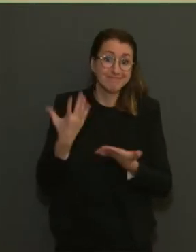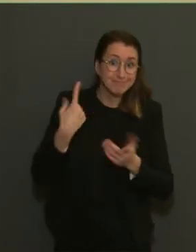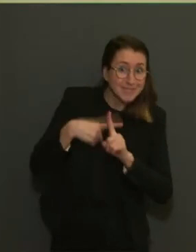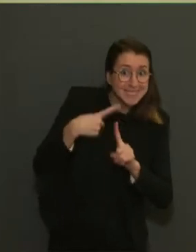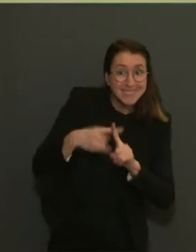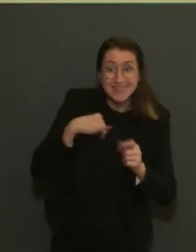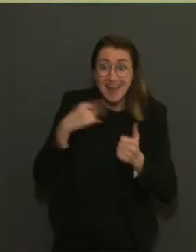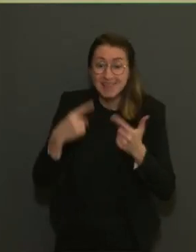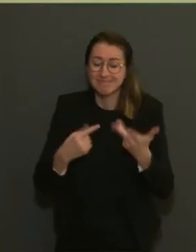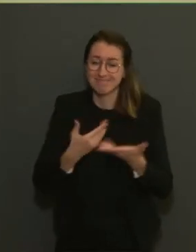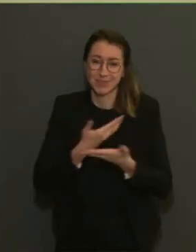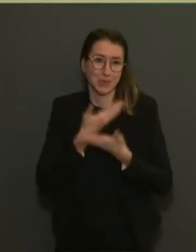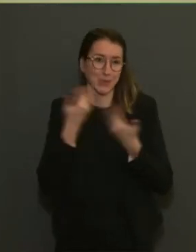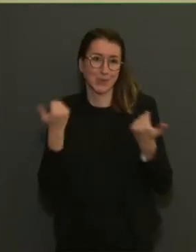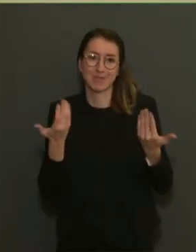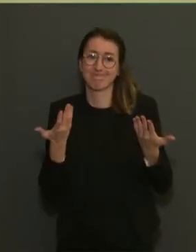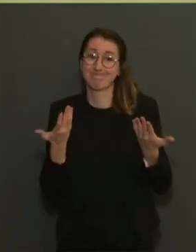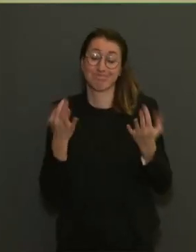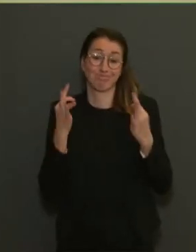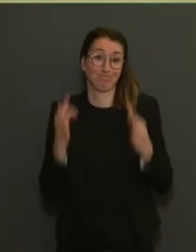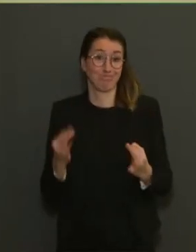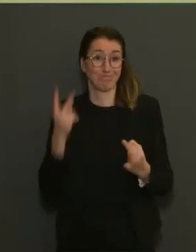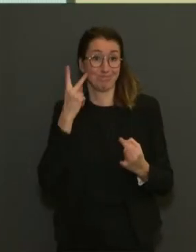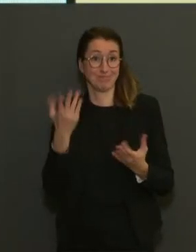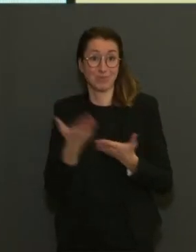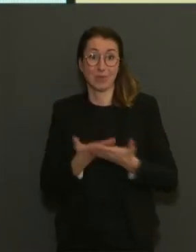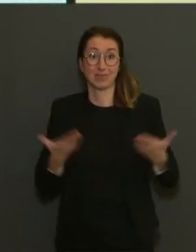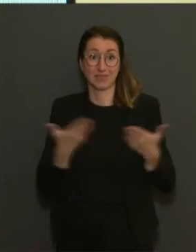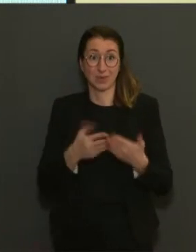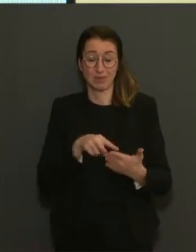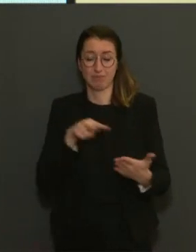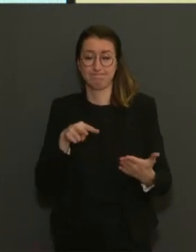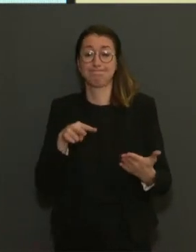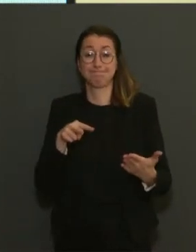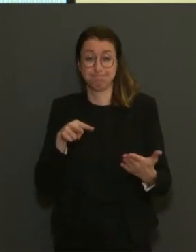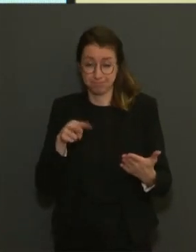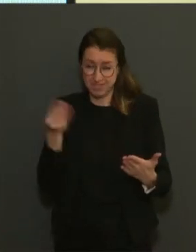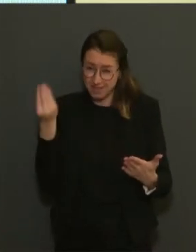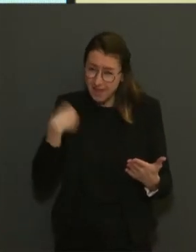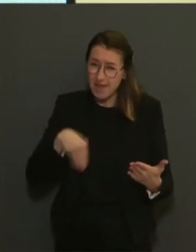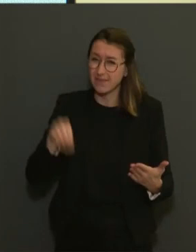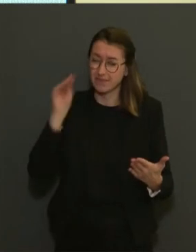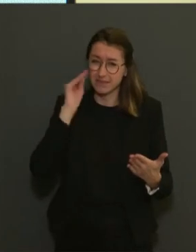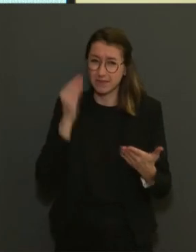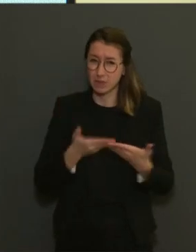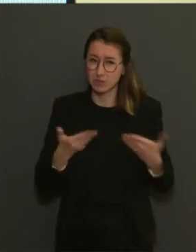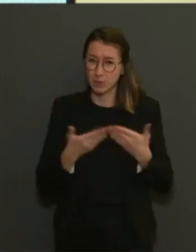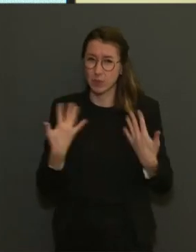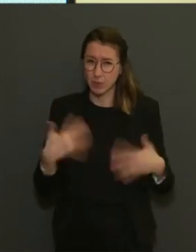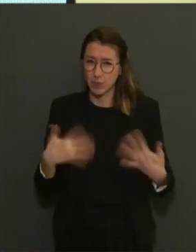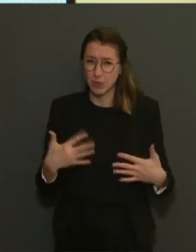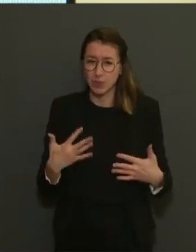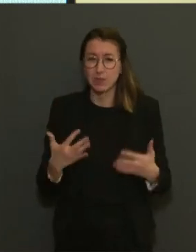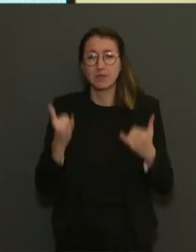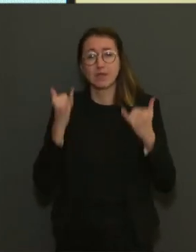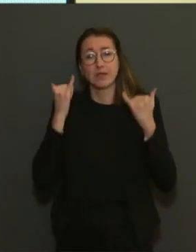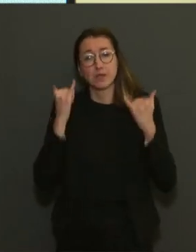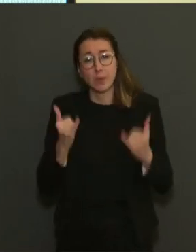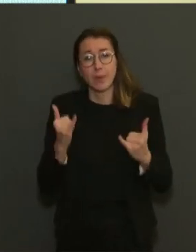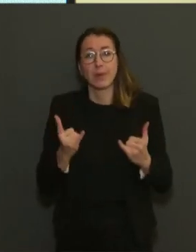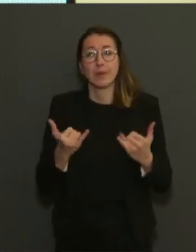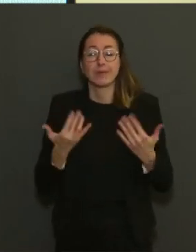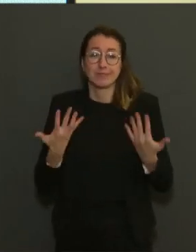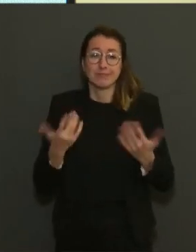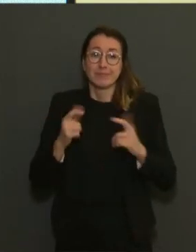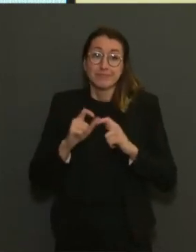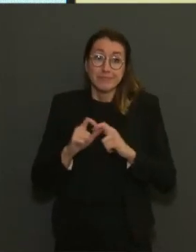puisse dire. La situation reste toujours aussi alarmante. Nous sommes malgré tout à la veille d'une période de vacances qui est précédée par